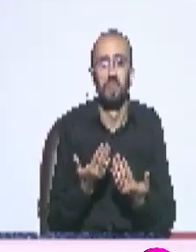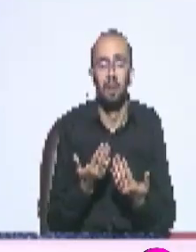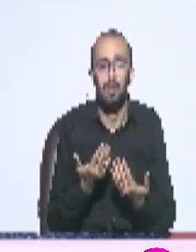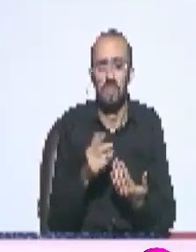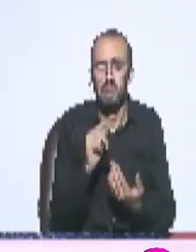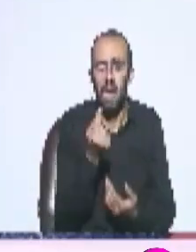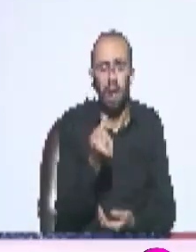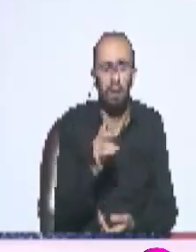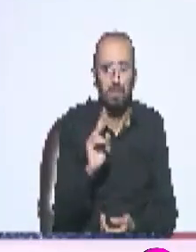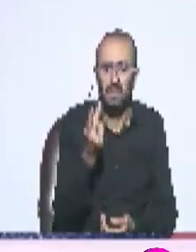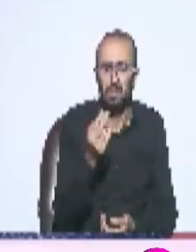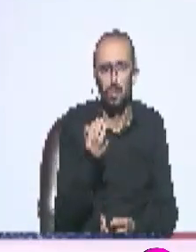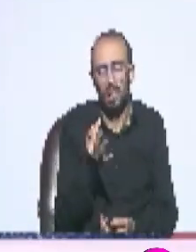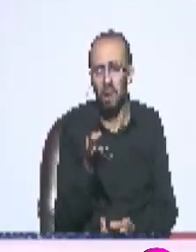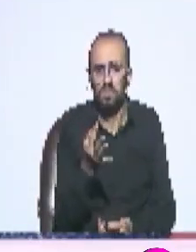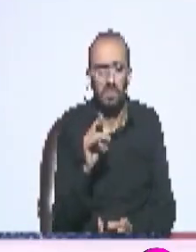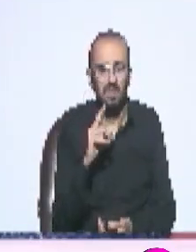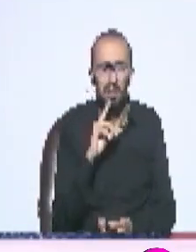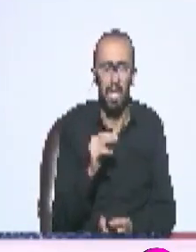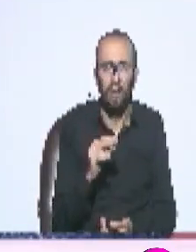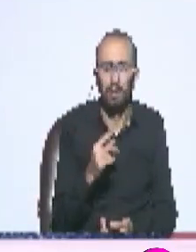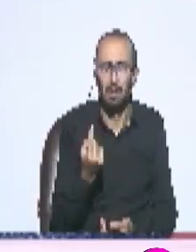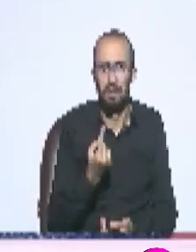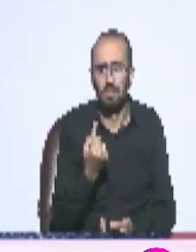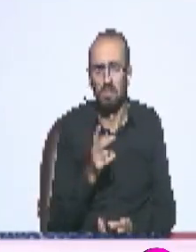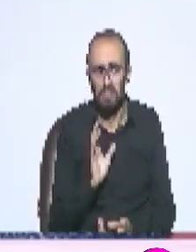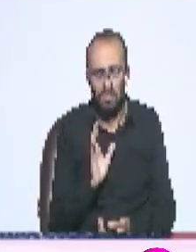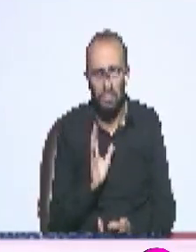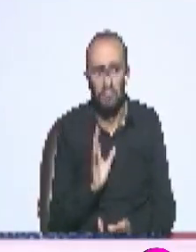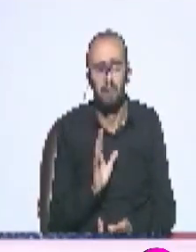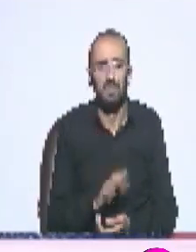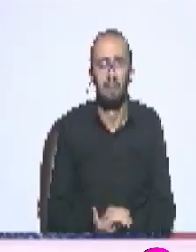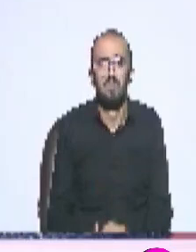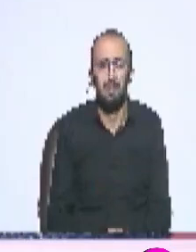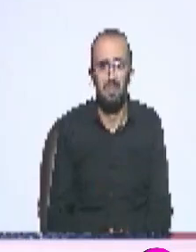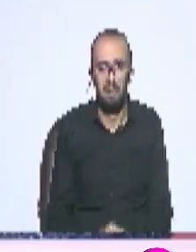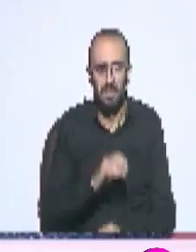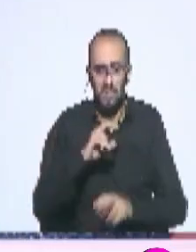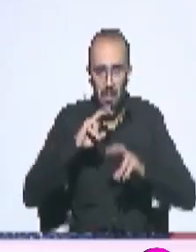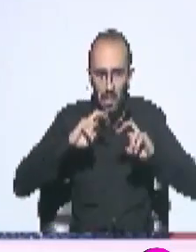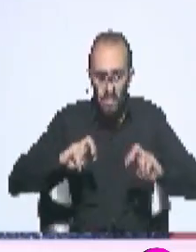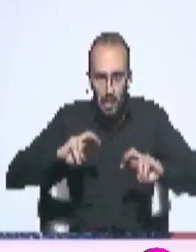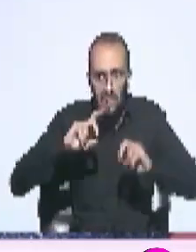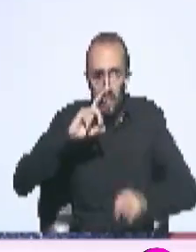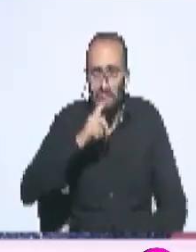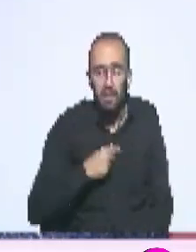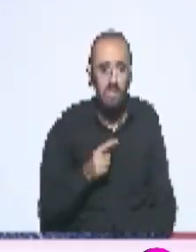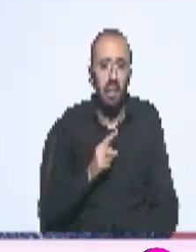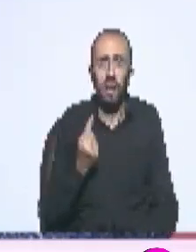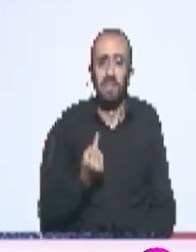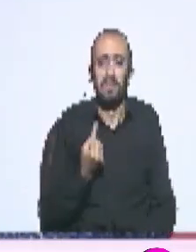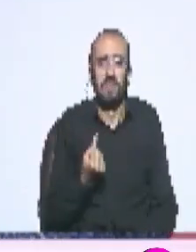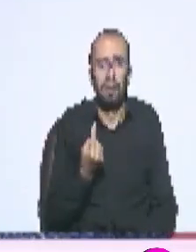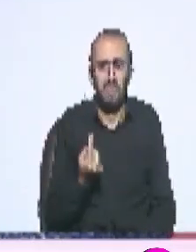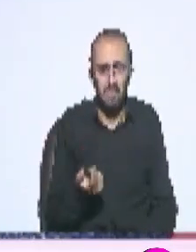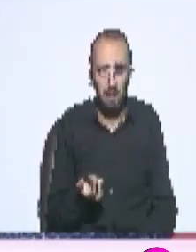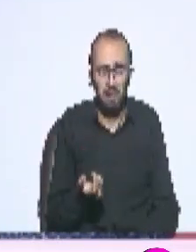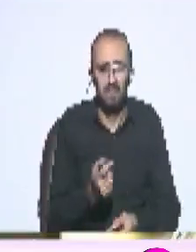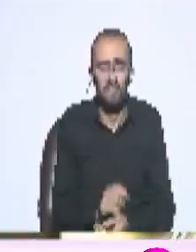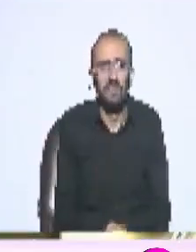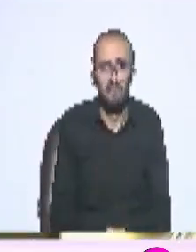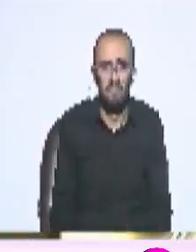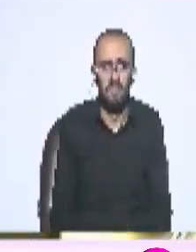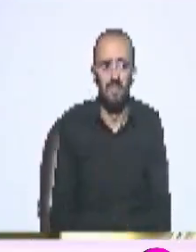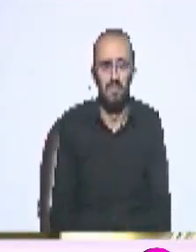الموضوع على فكره ساعه نص ساعه ثلث ساعه انا مش محتاج ان احنا نقعد نعمل دكتوراه في نفسنا الموضوع بالبساطه دي او